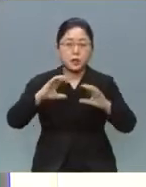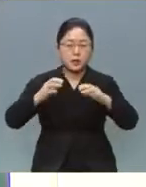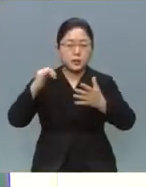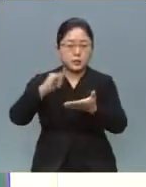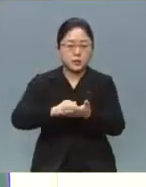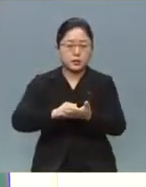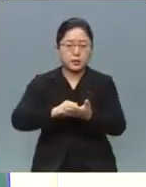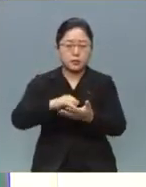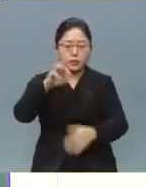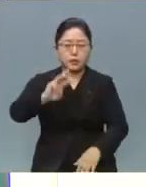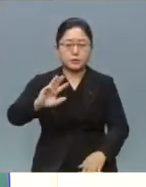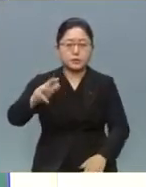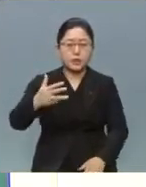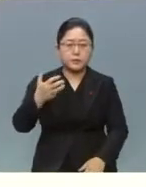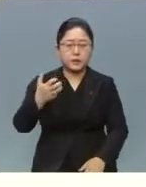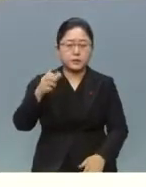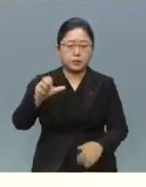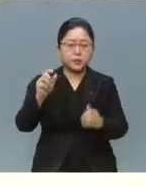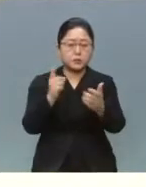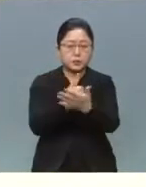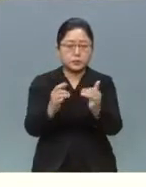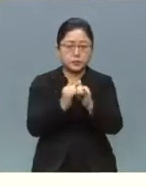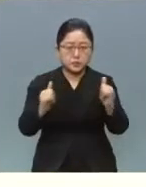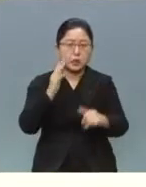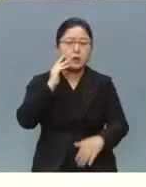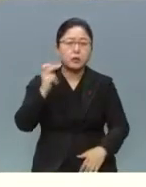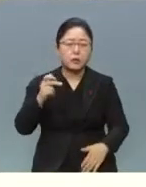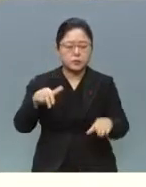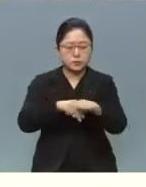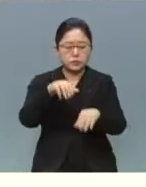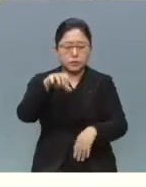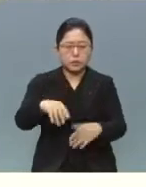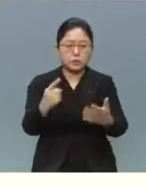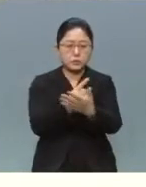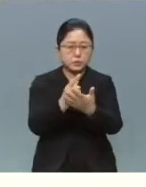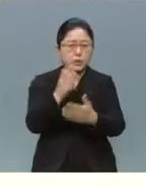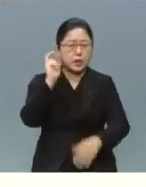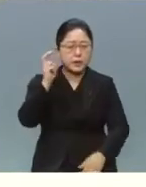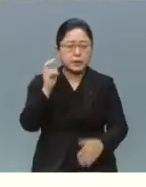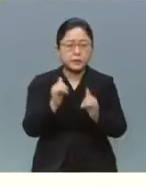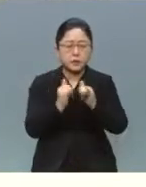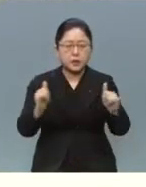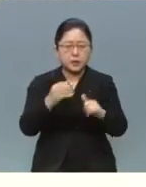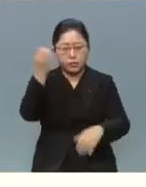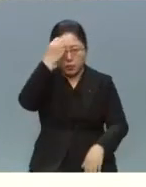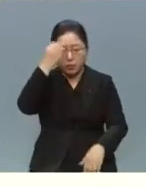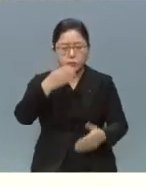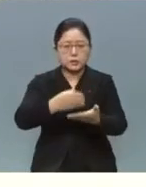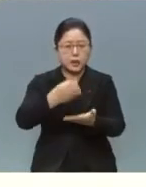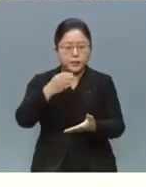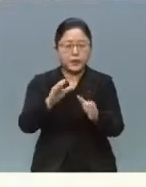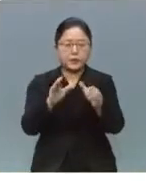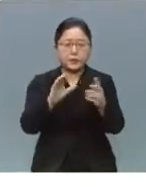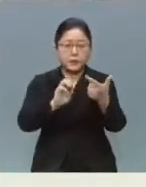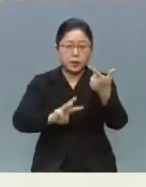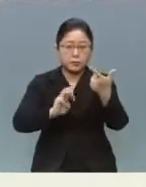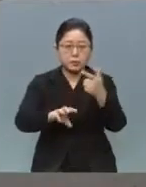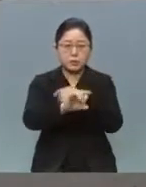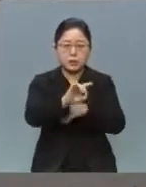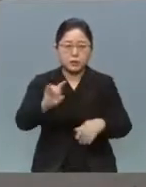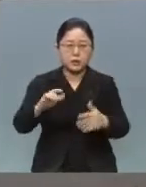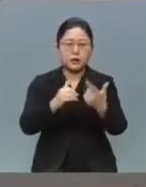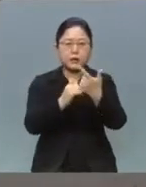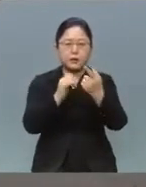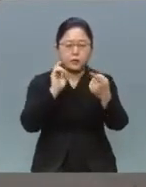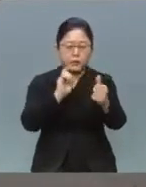광주 885번 접촉자, 광주 광산구 종교시설 접촉 추정자가 고흥과 담양, 나주에서 각각